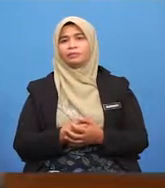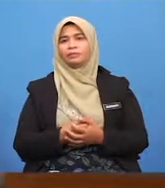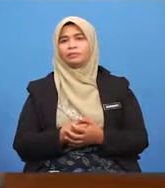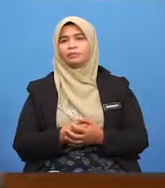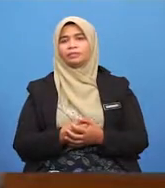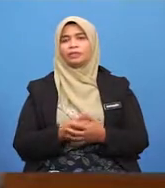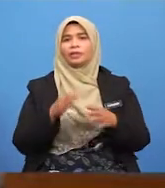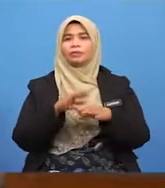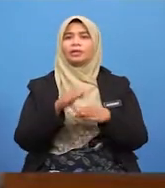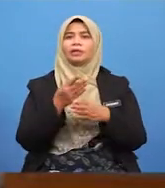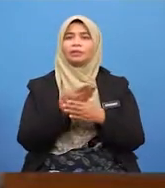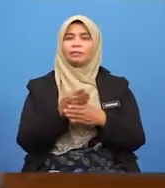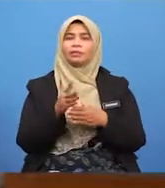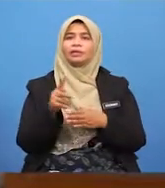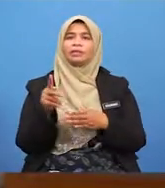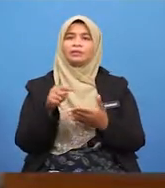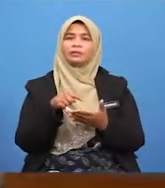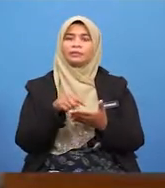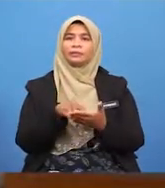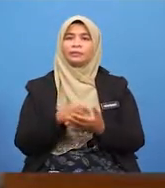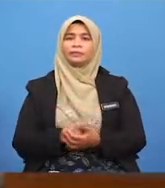pada bahagian ini